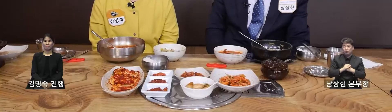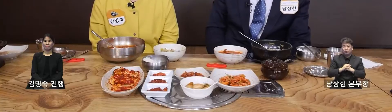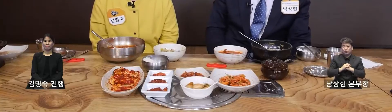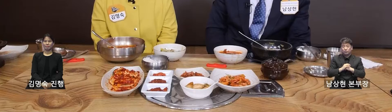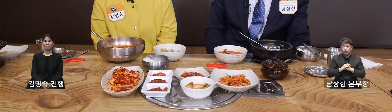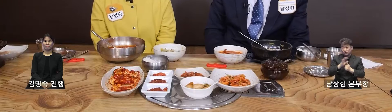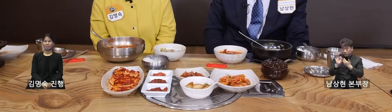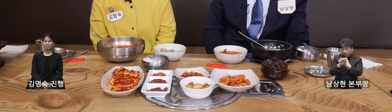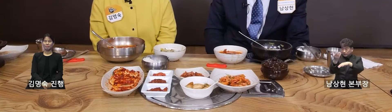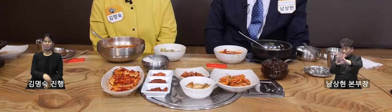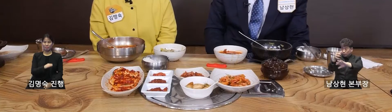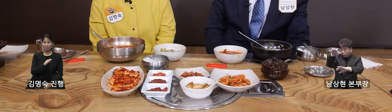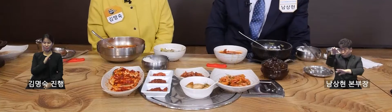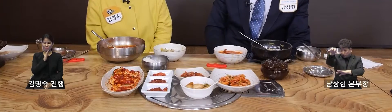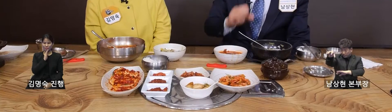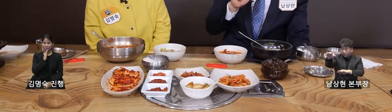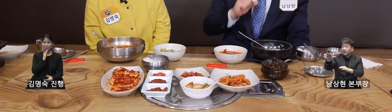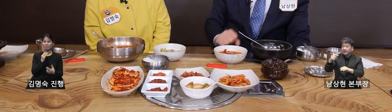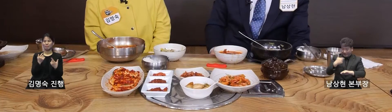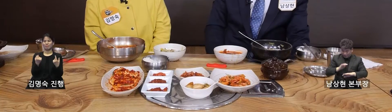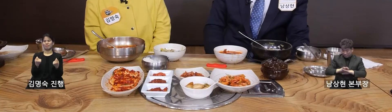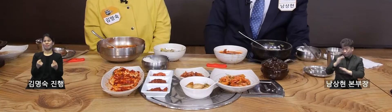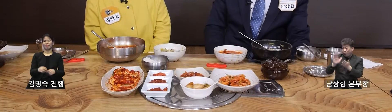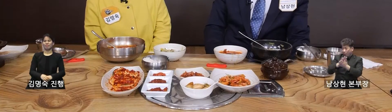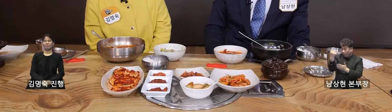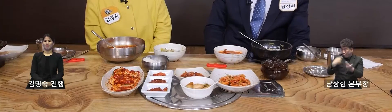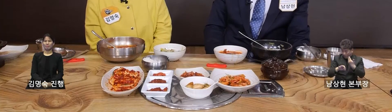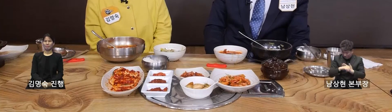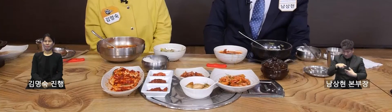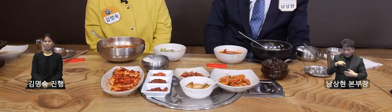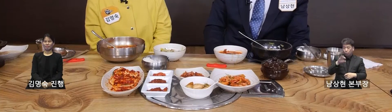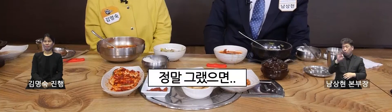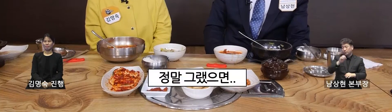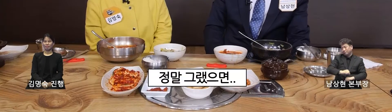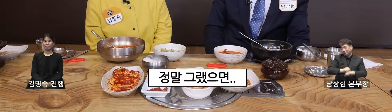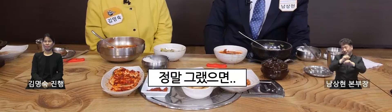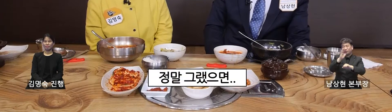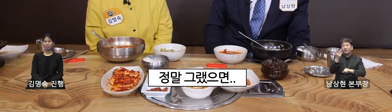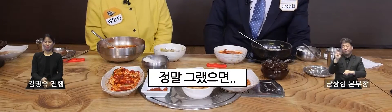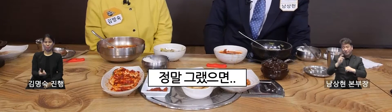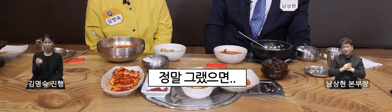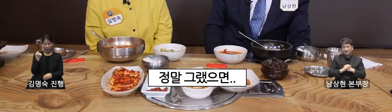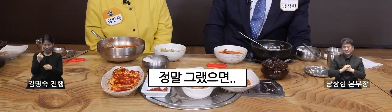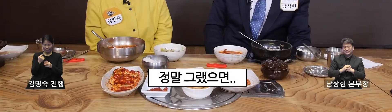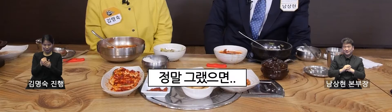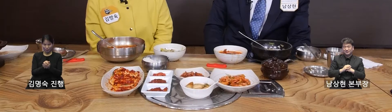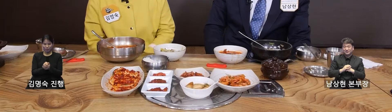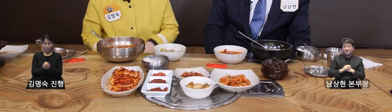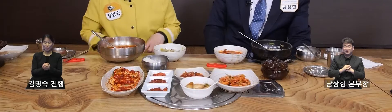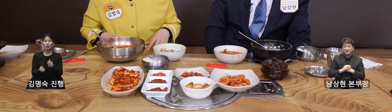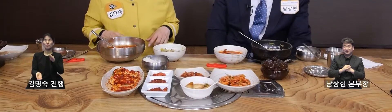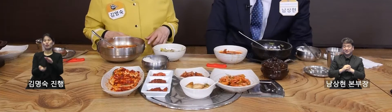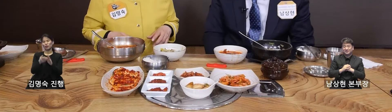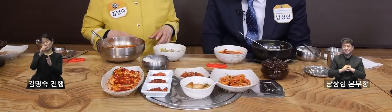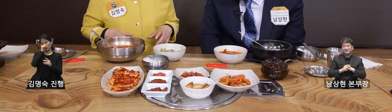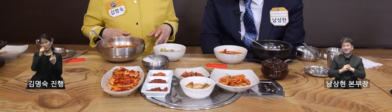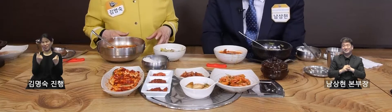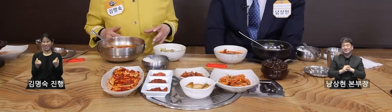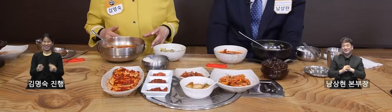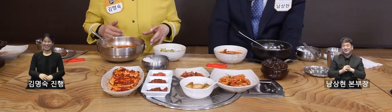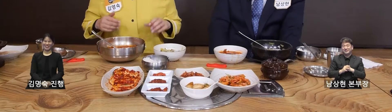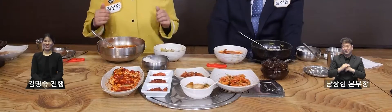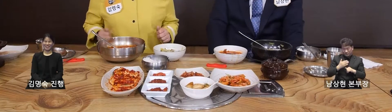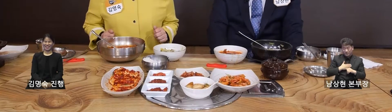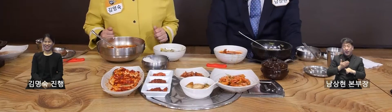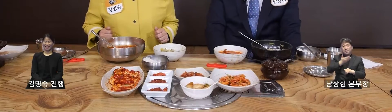돈이 쌓이는 거 아니겠습니까? 그렇죠. 다른 지자체도 마찬가지죠. 빨리 했으면 좋겠네요. 예,